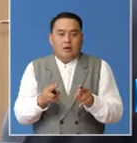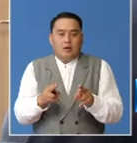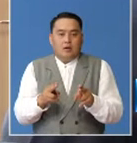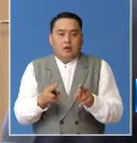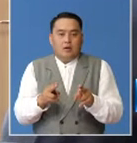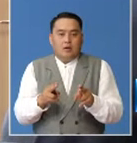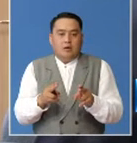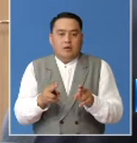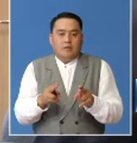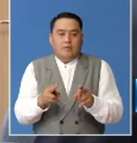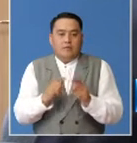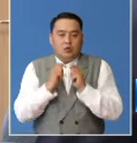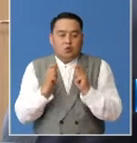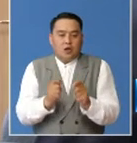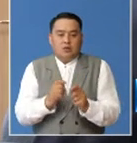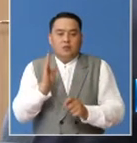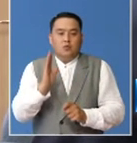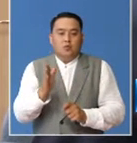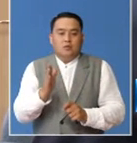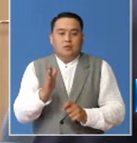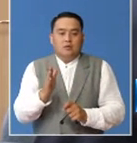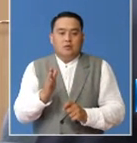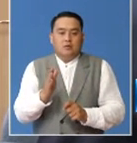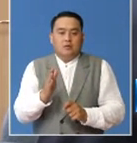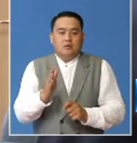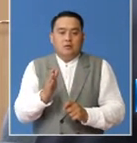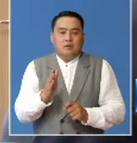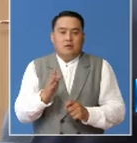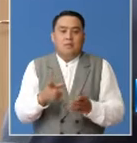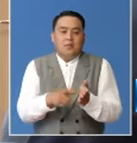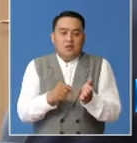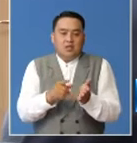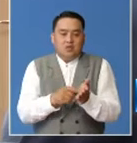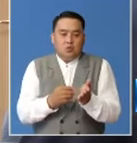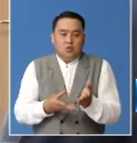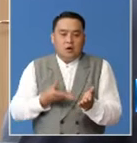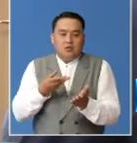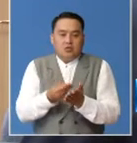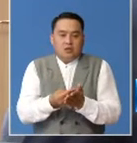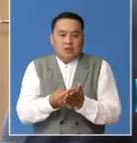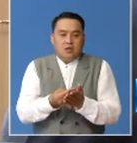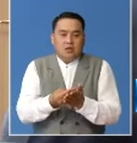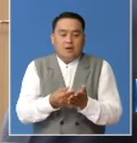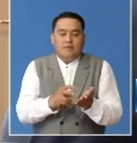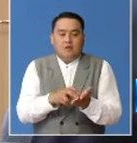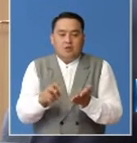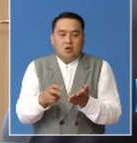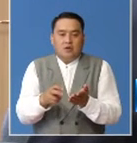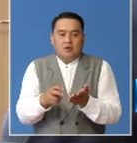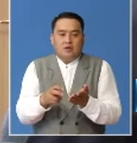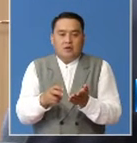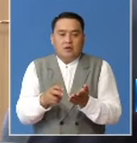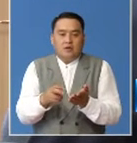выплаты, туда будут включаться и совокупный платеж будет включаться и пенсионное отчисление, обязательные пенсионные выплаты, а взносы